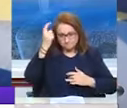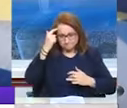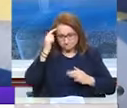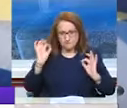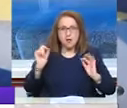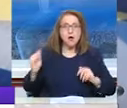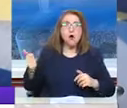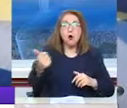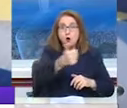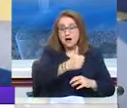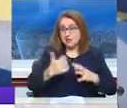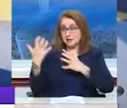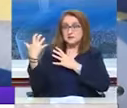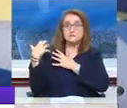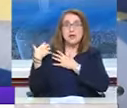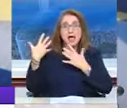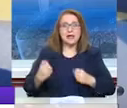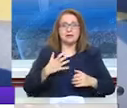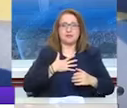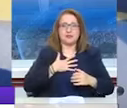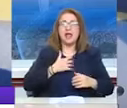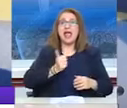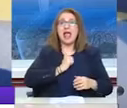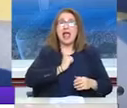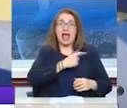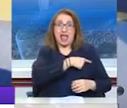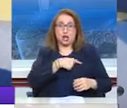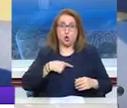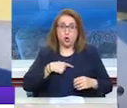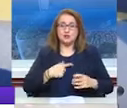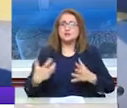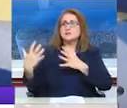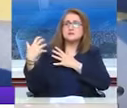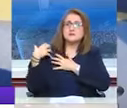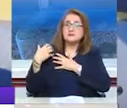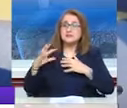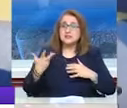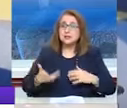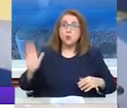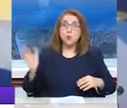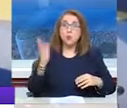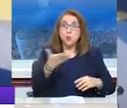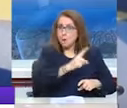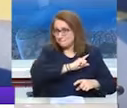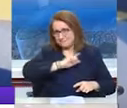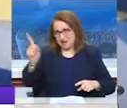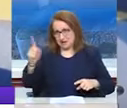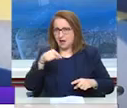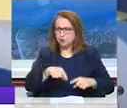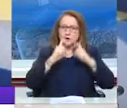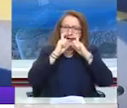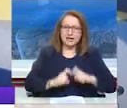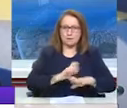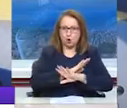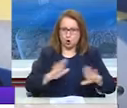υποχρέωση. Ο εργοδότης αναλαμβάνει την υποχρέωση της διατήρησης των θέσεων απασχόλησης και